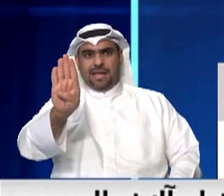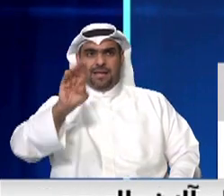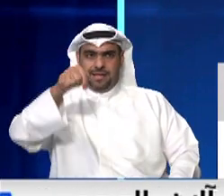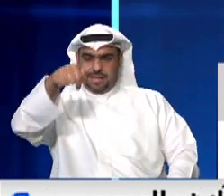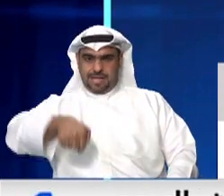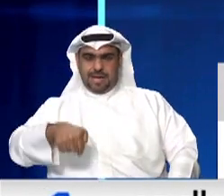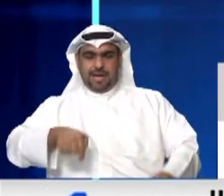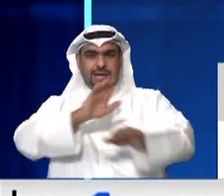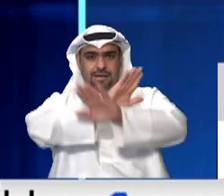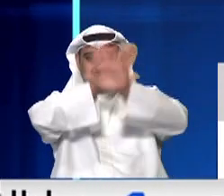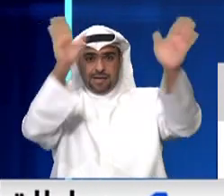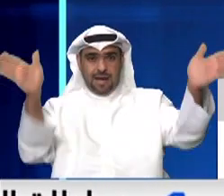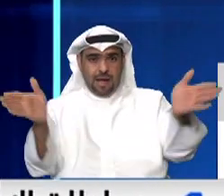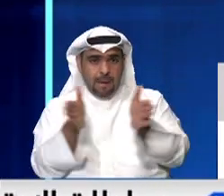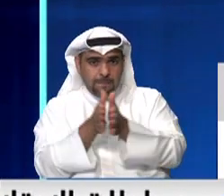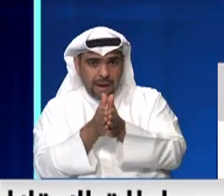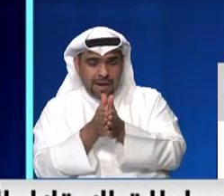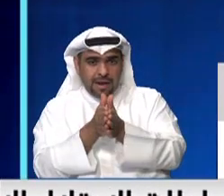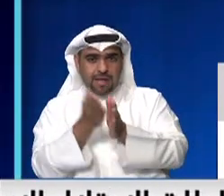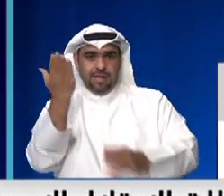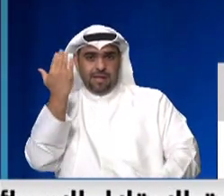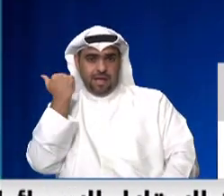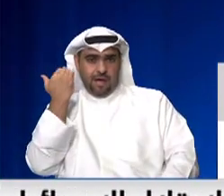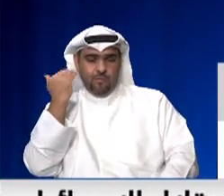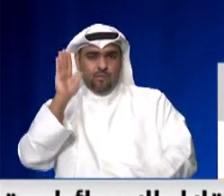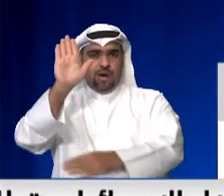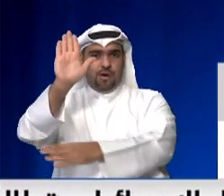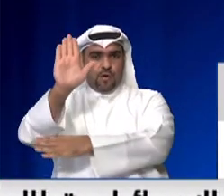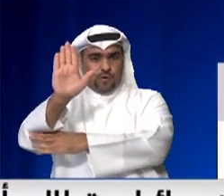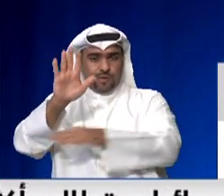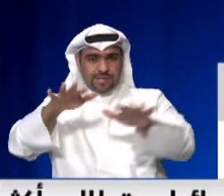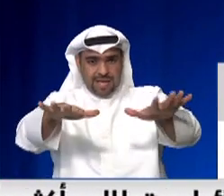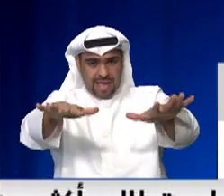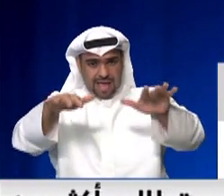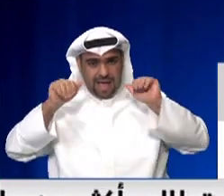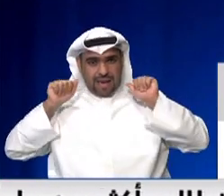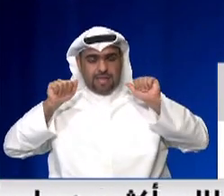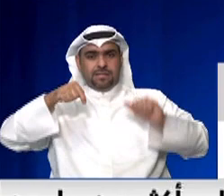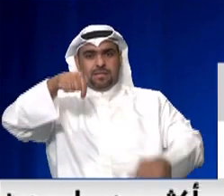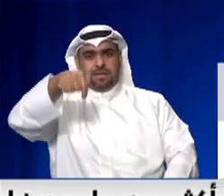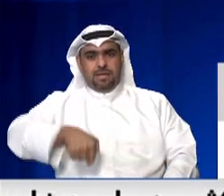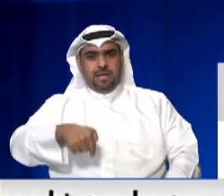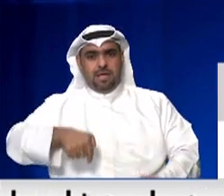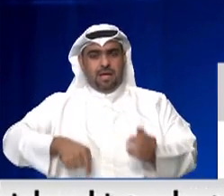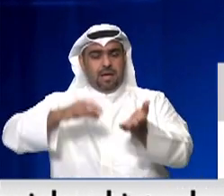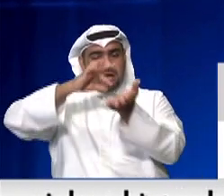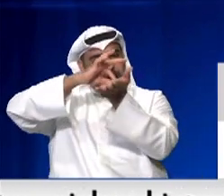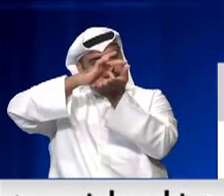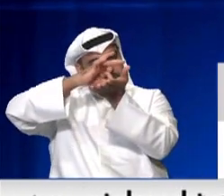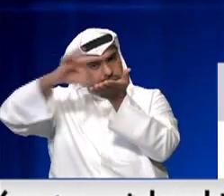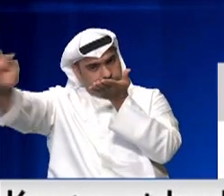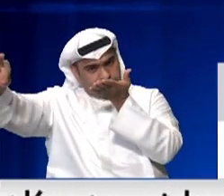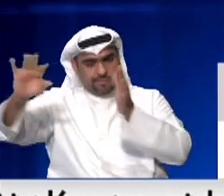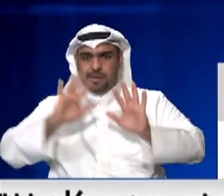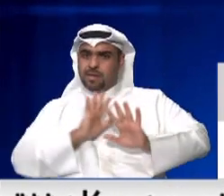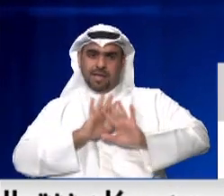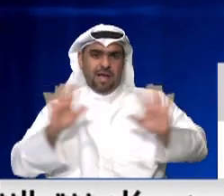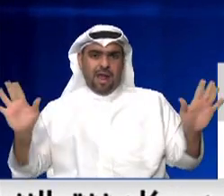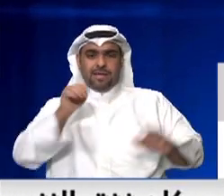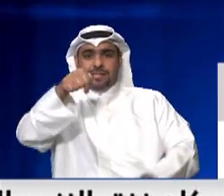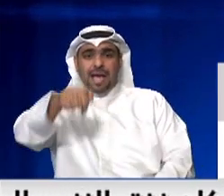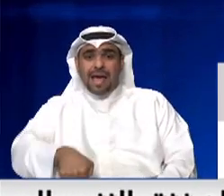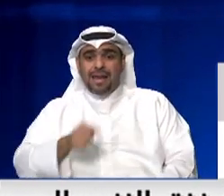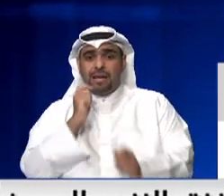للصندوق، والبدء بمباشرة التصفية بعد شهر من القرار، وإلغاء قيد صندوق بيتك كابيتال